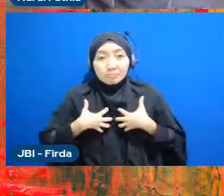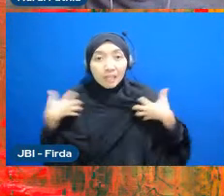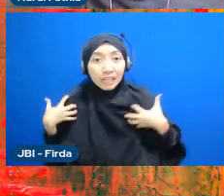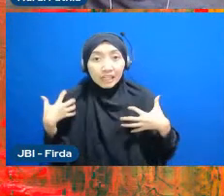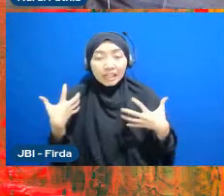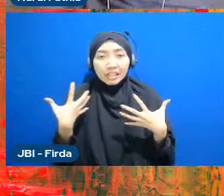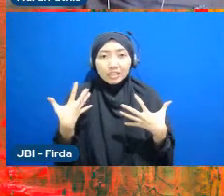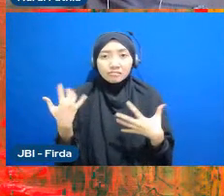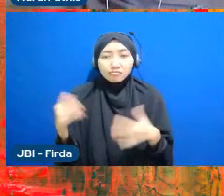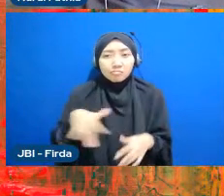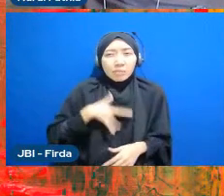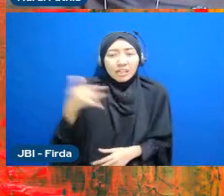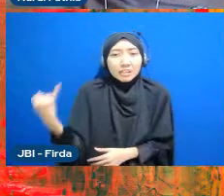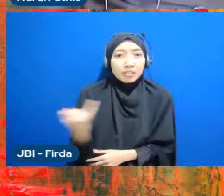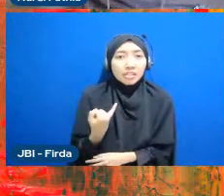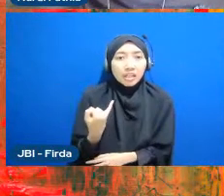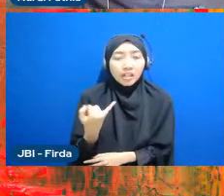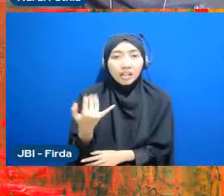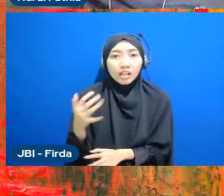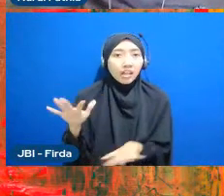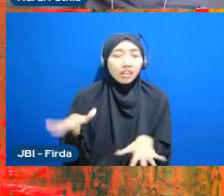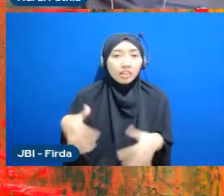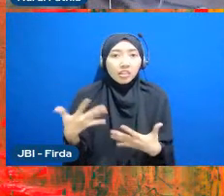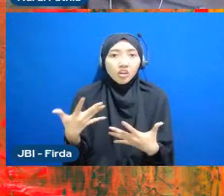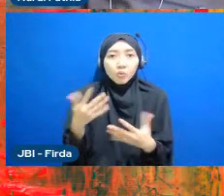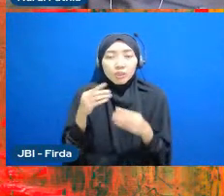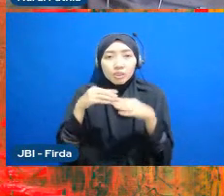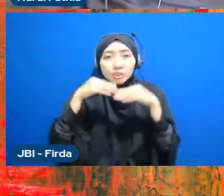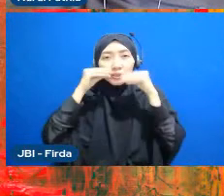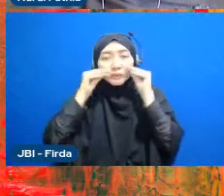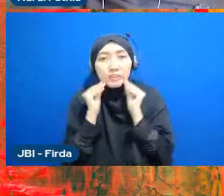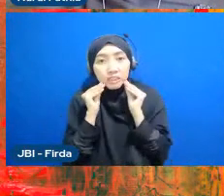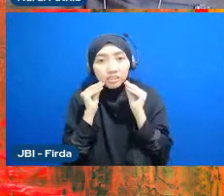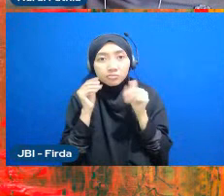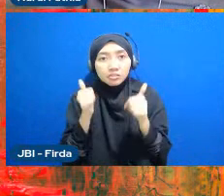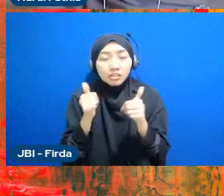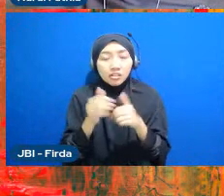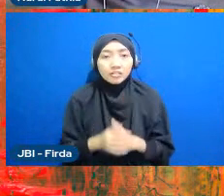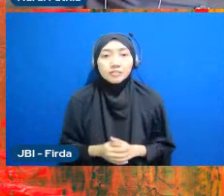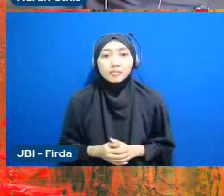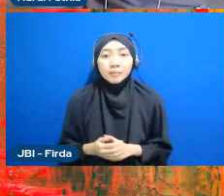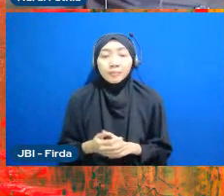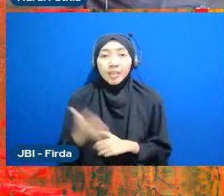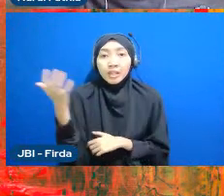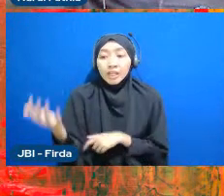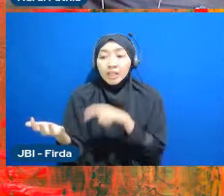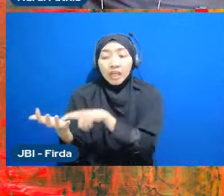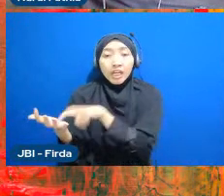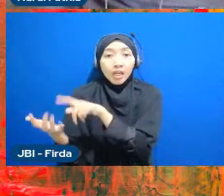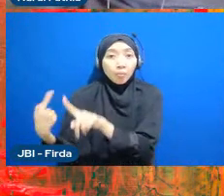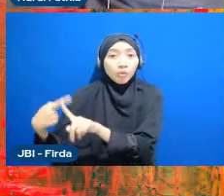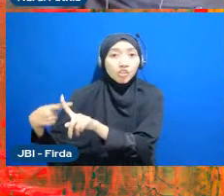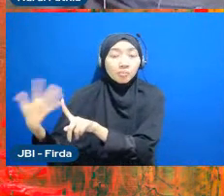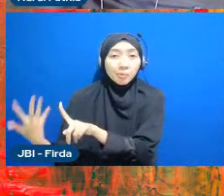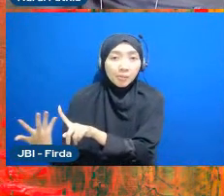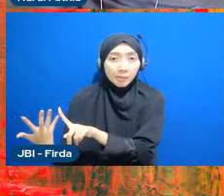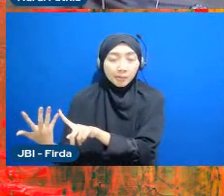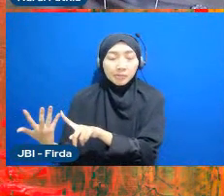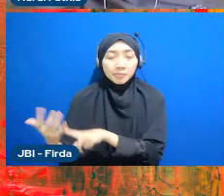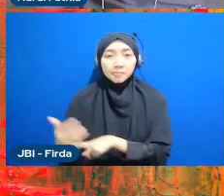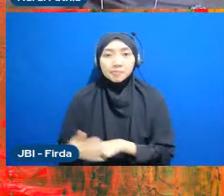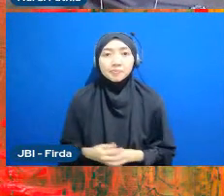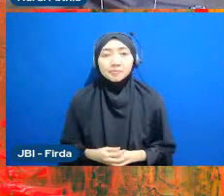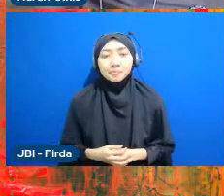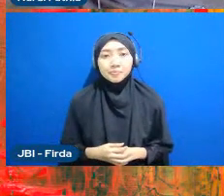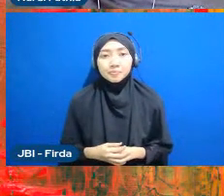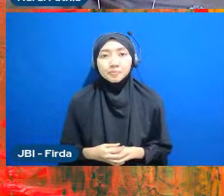perasaan bersalah, kemudian mungkin ada juga kesedihan, seperti itu. Sedangkan kalau untuk positive affectivity